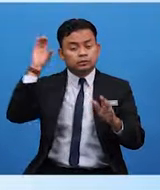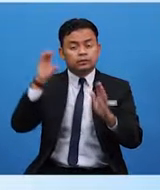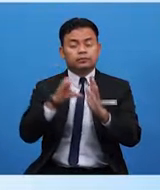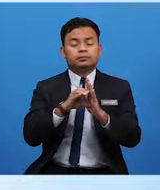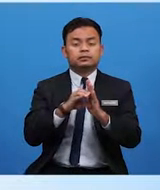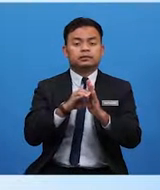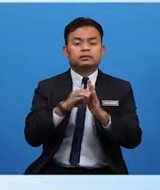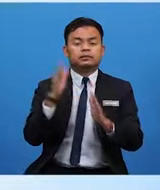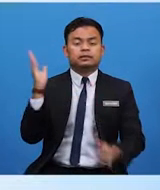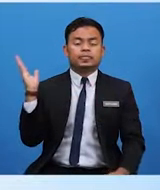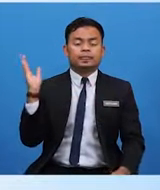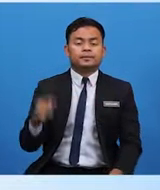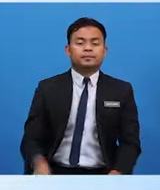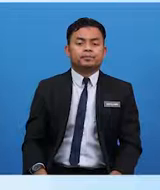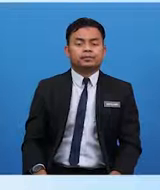tersebut